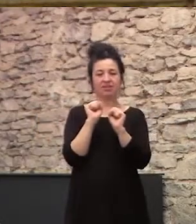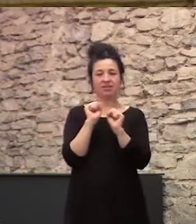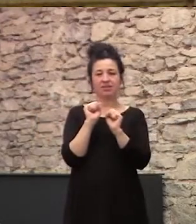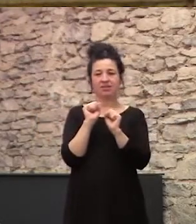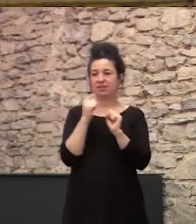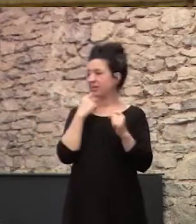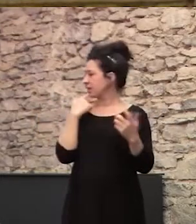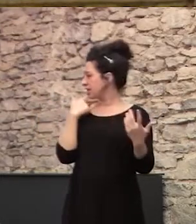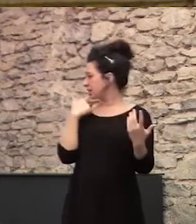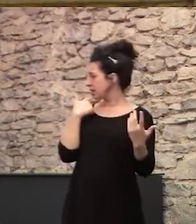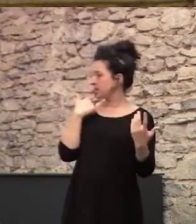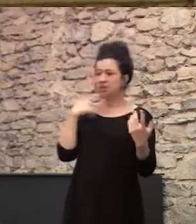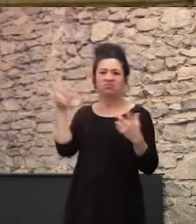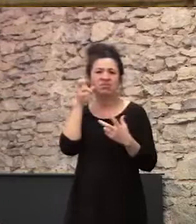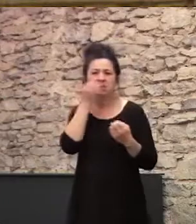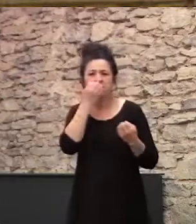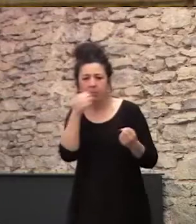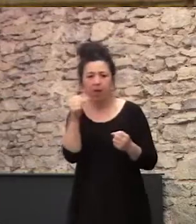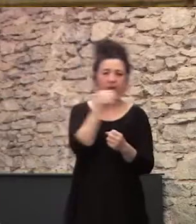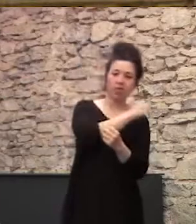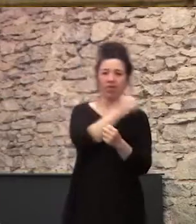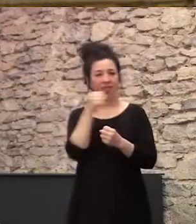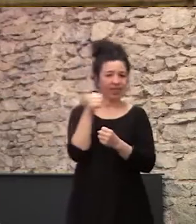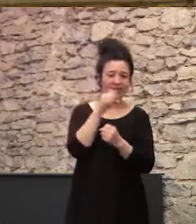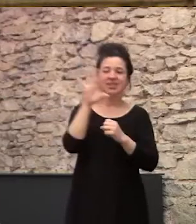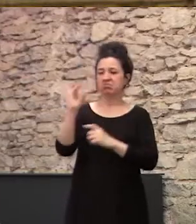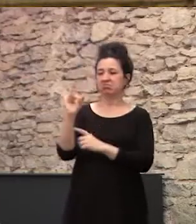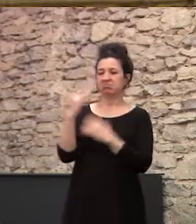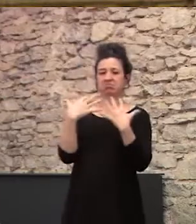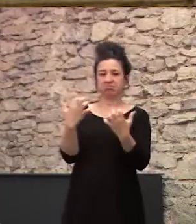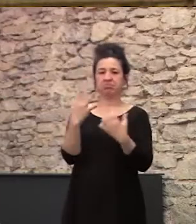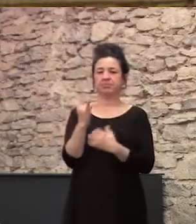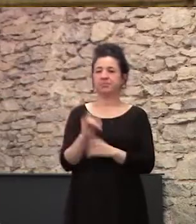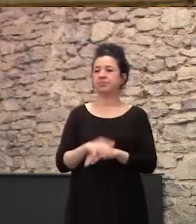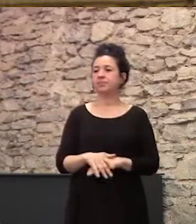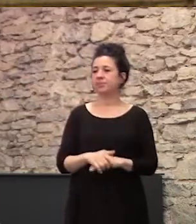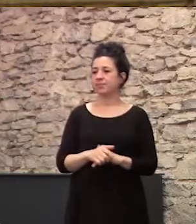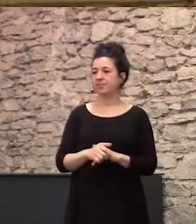Hain ez mobitzen hemen, ondo entzute zait edo, bai, bale. Eta...